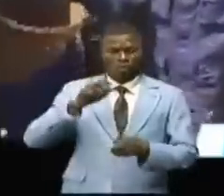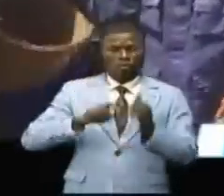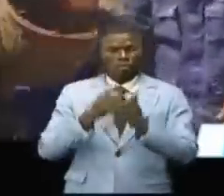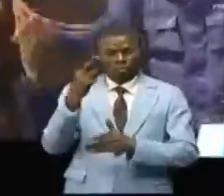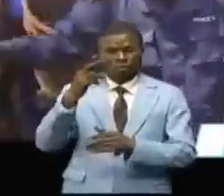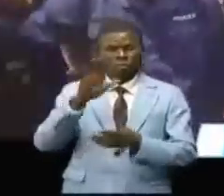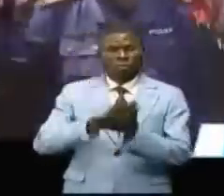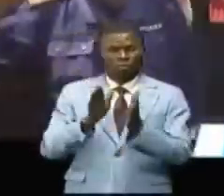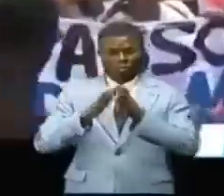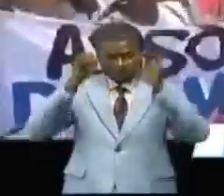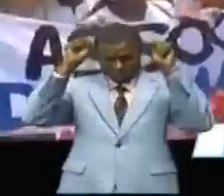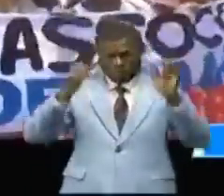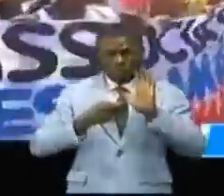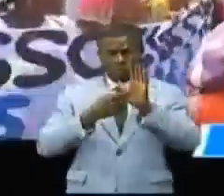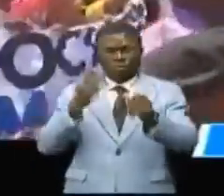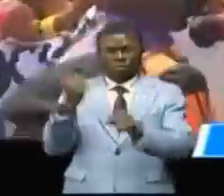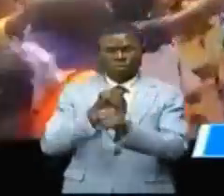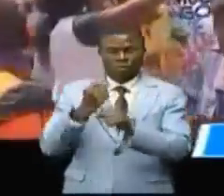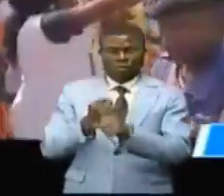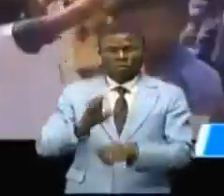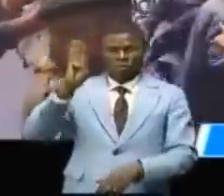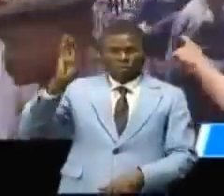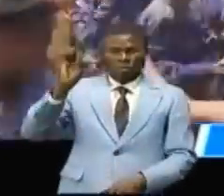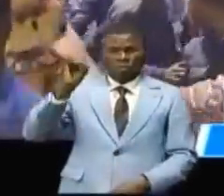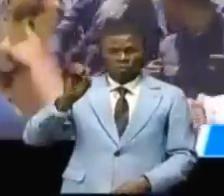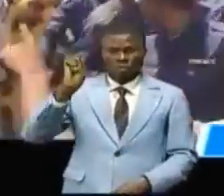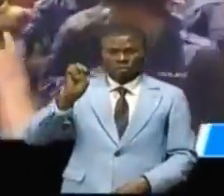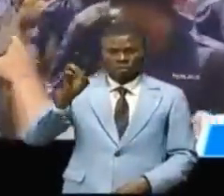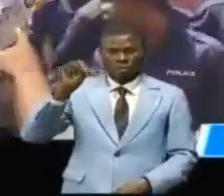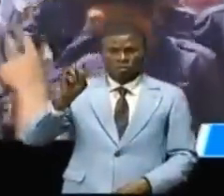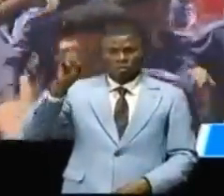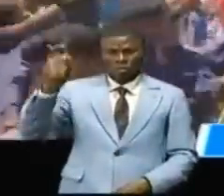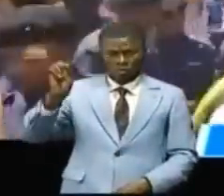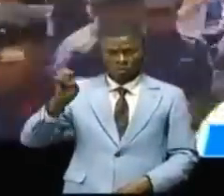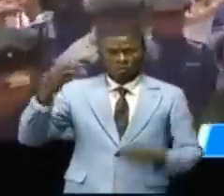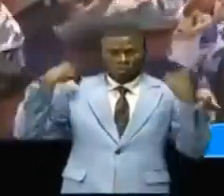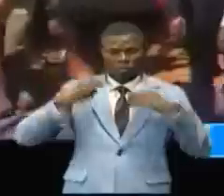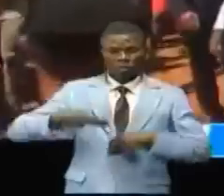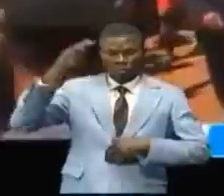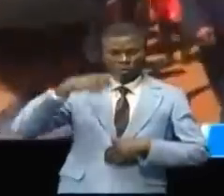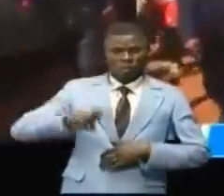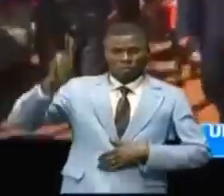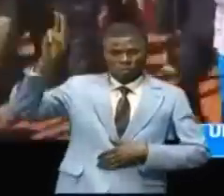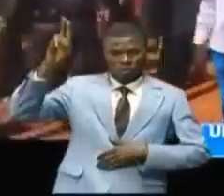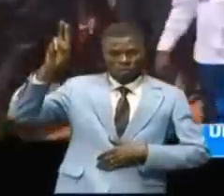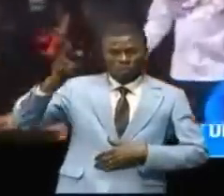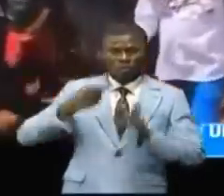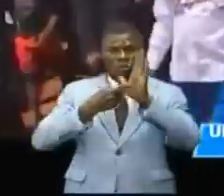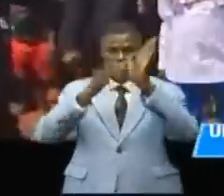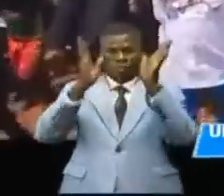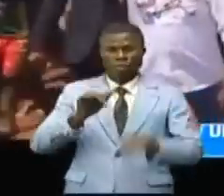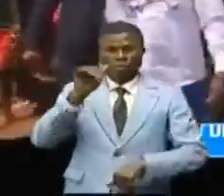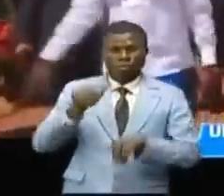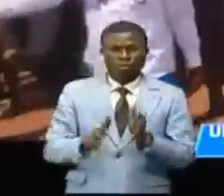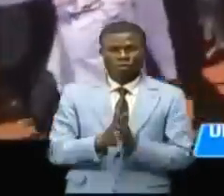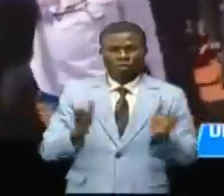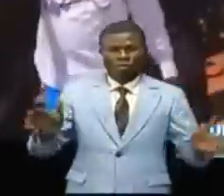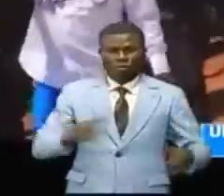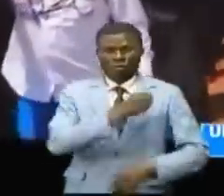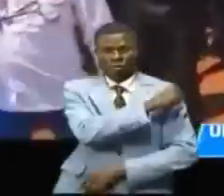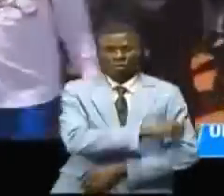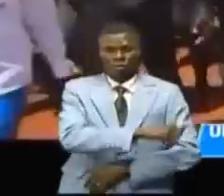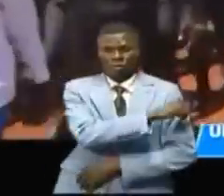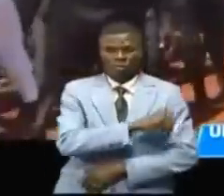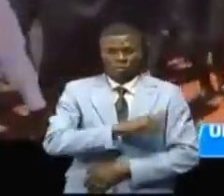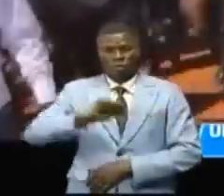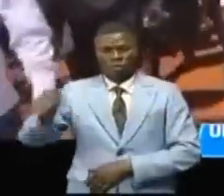qui justifie la mission à Boende de Félix Bossé-Kota au cadre de l'UDPS, accompagné du représentant du secrétaire général Augustin Kabuya